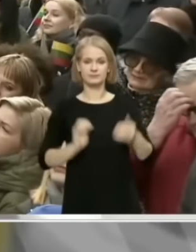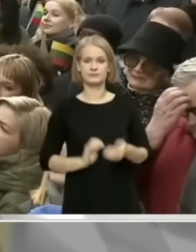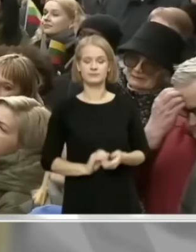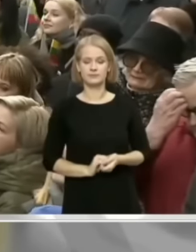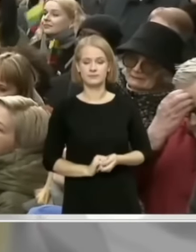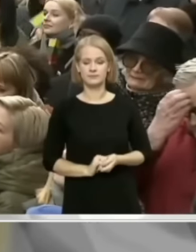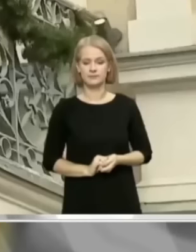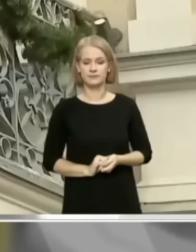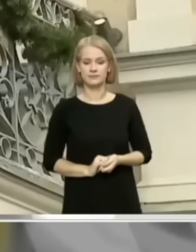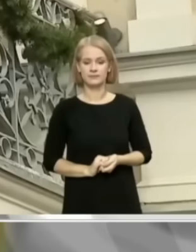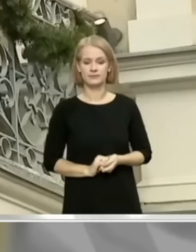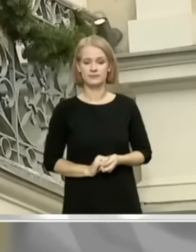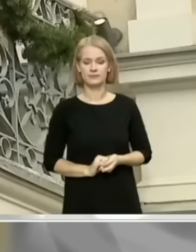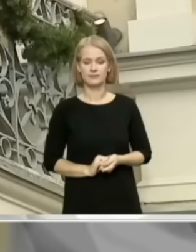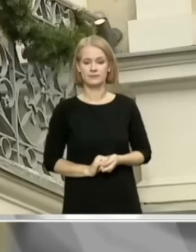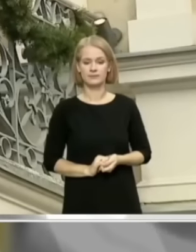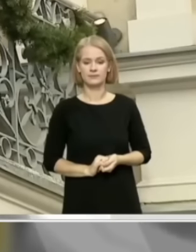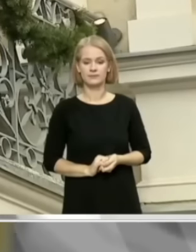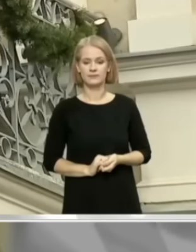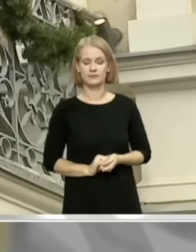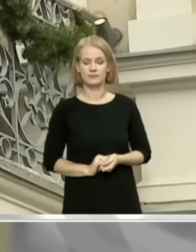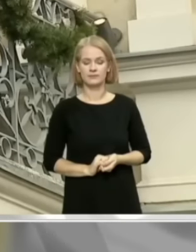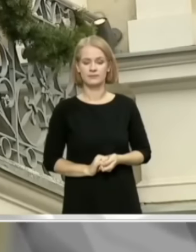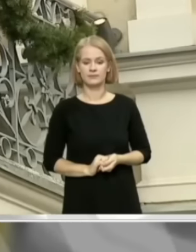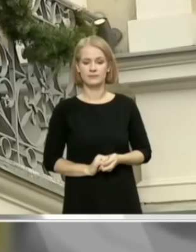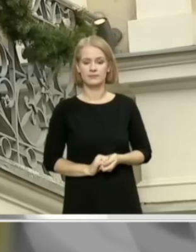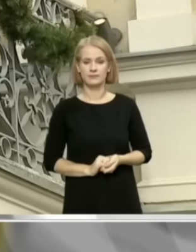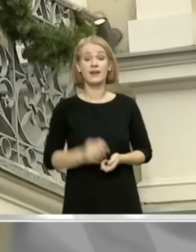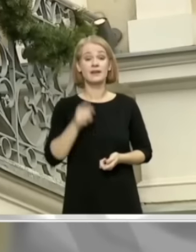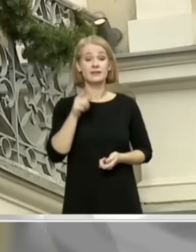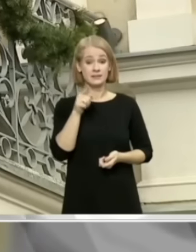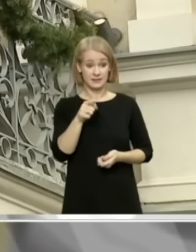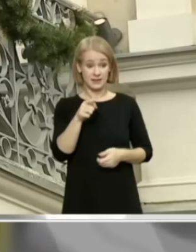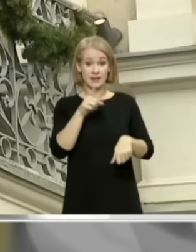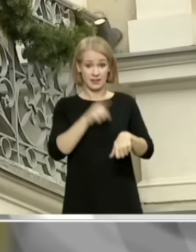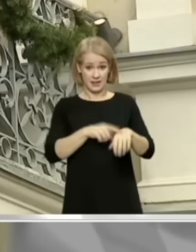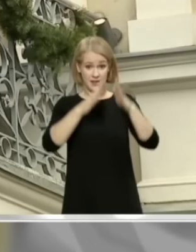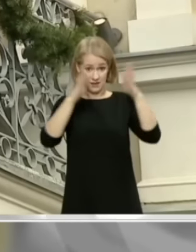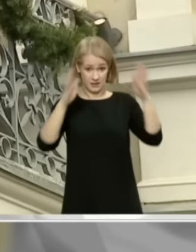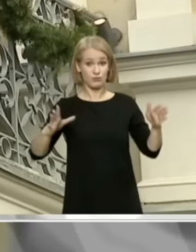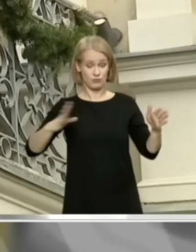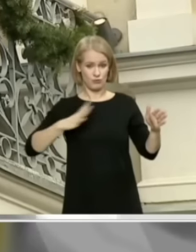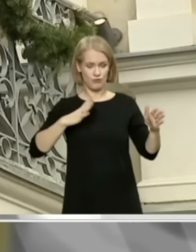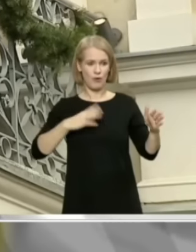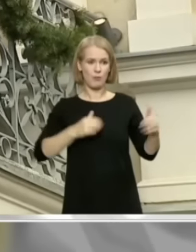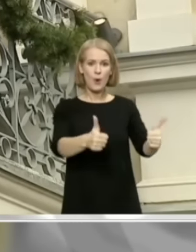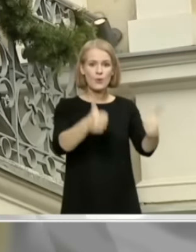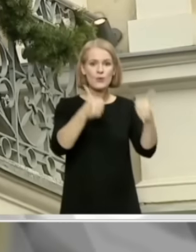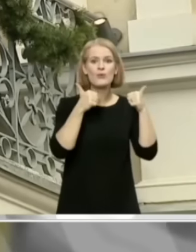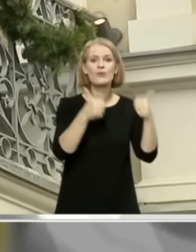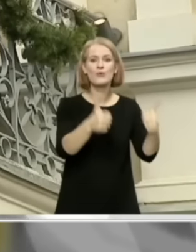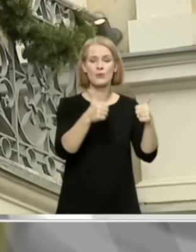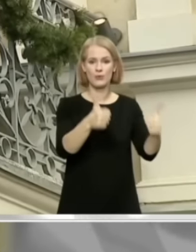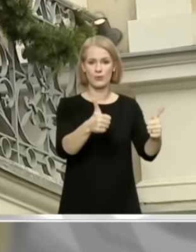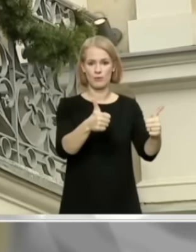Tai šviesiausias mūsų istorijos laikotarpis. Tegu jis